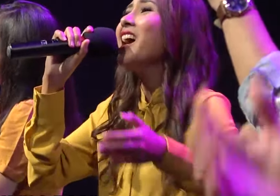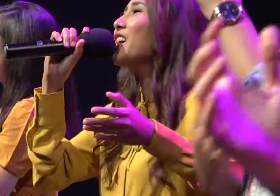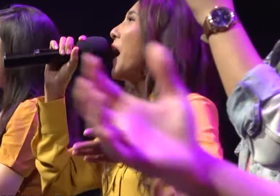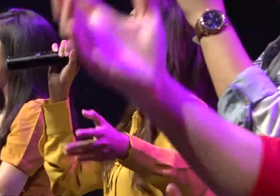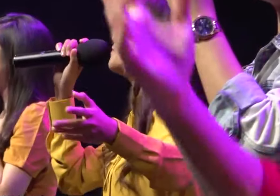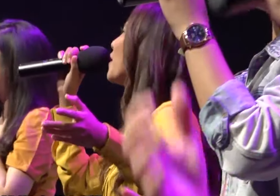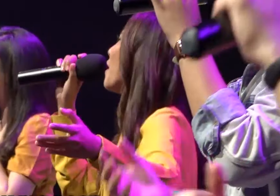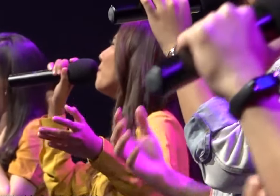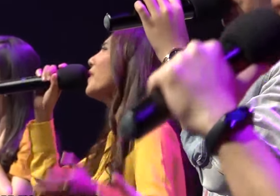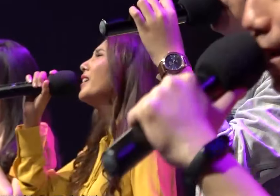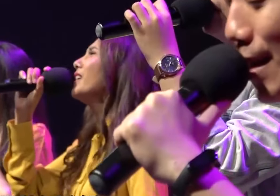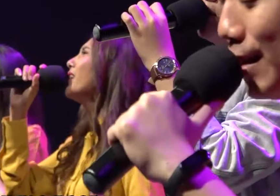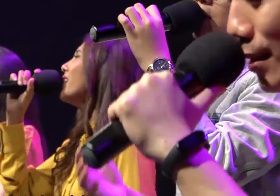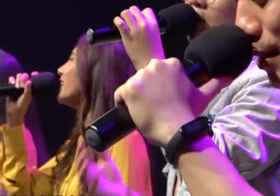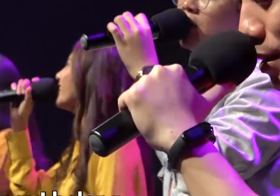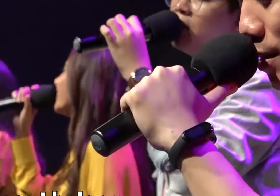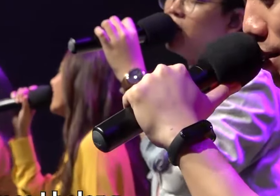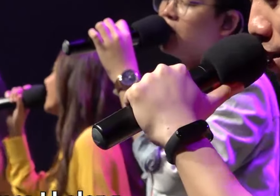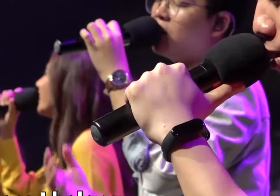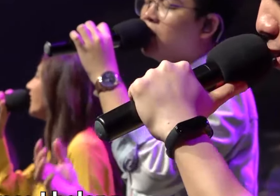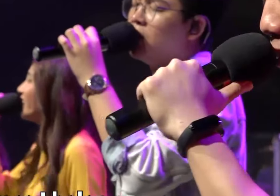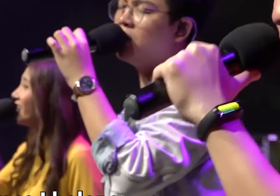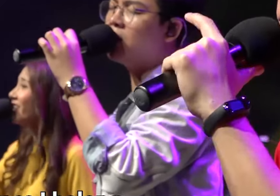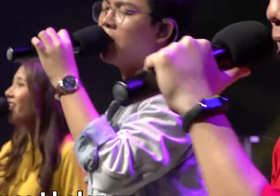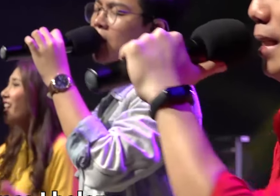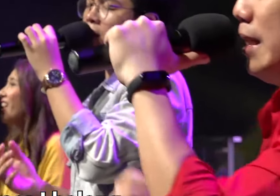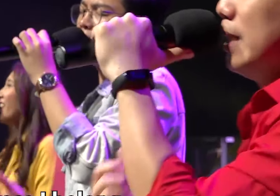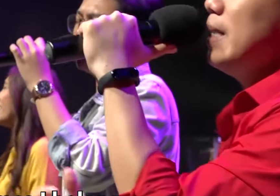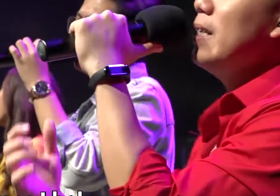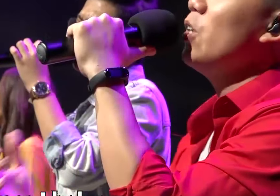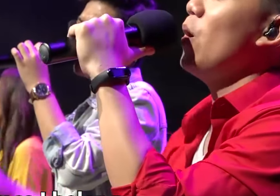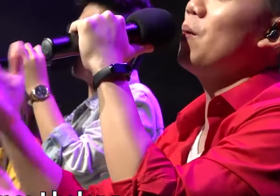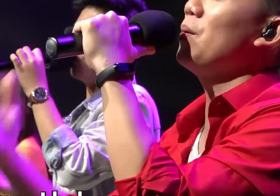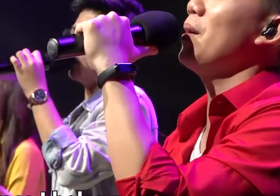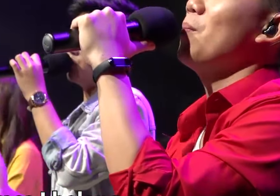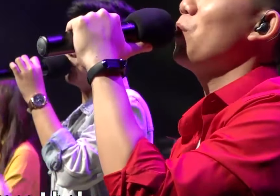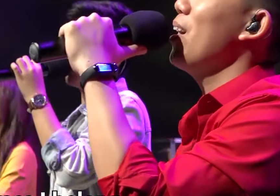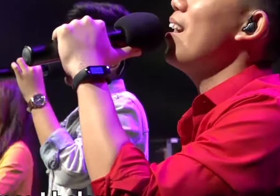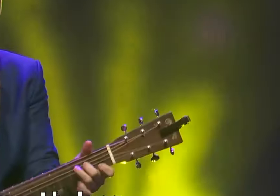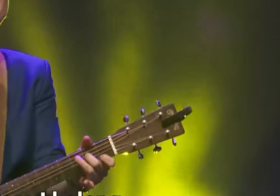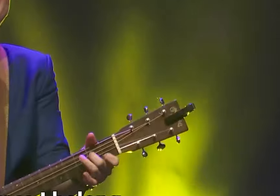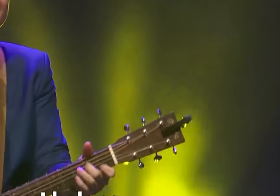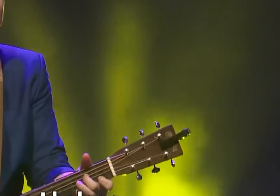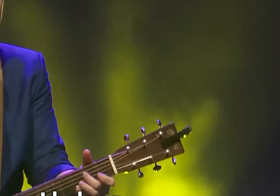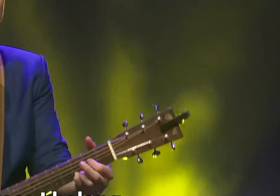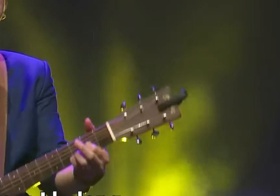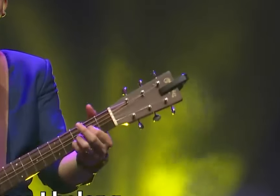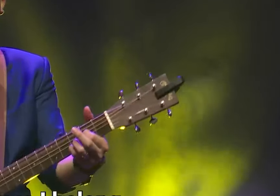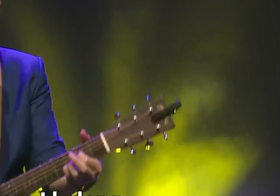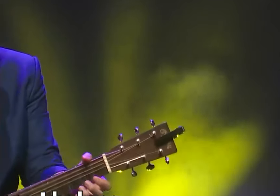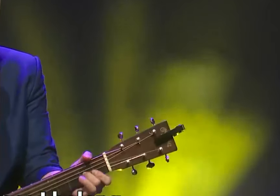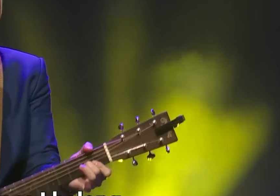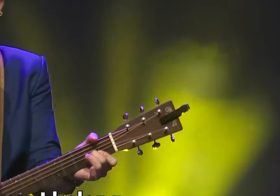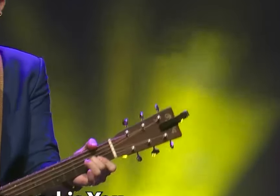end. Come draw me near, in your embrace